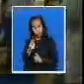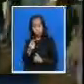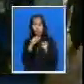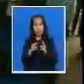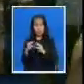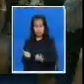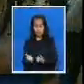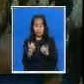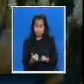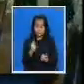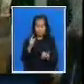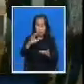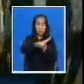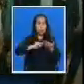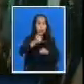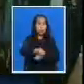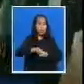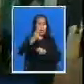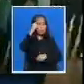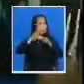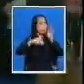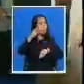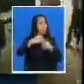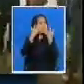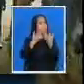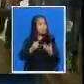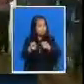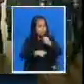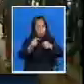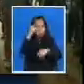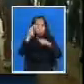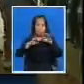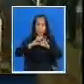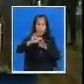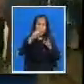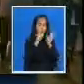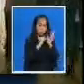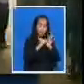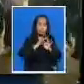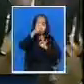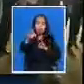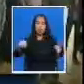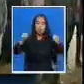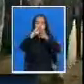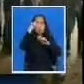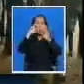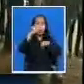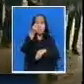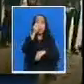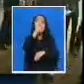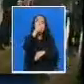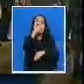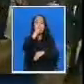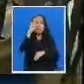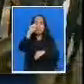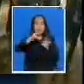ที่นี่เนี่ยก็แค่เท่าไหร่80กิโลจากกรุงเทพนะฮะ ใช่คร ับแต่ว่าก็เป็นศูนย์ที่เ